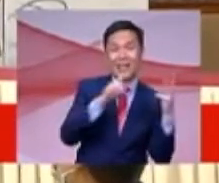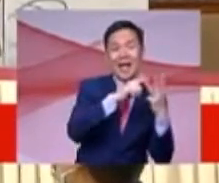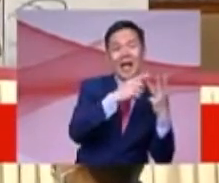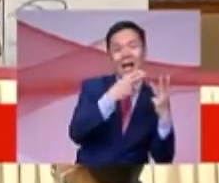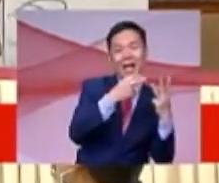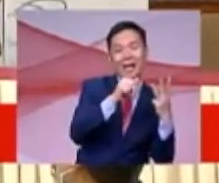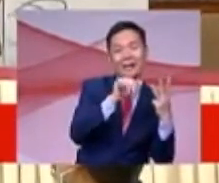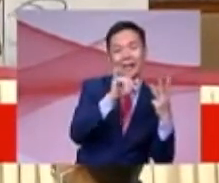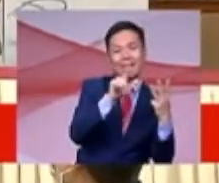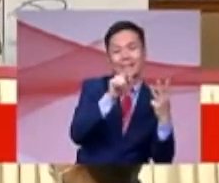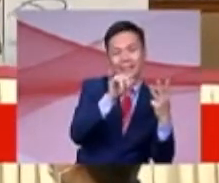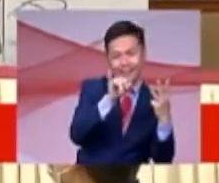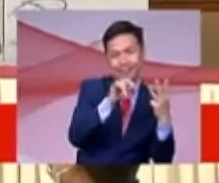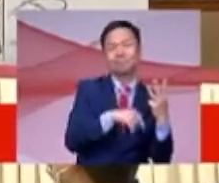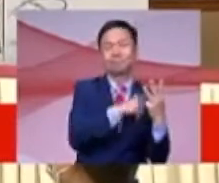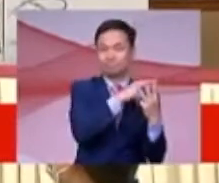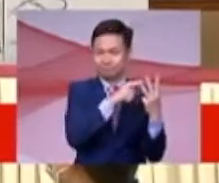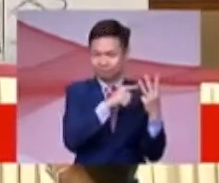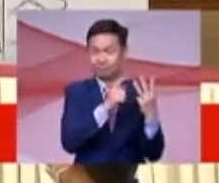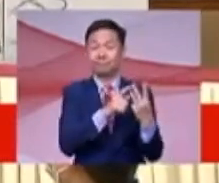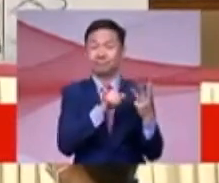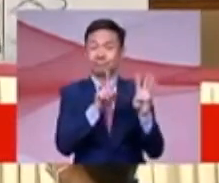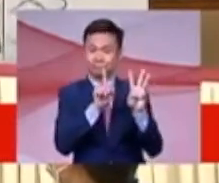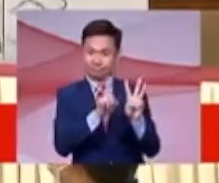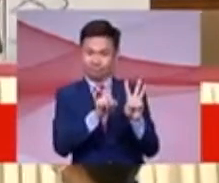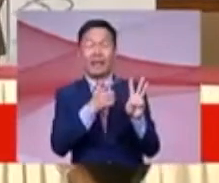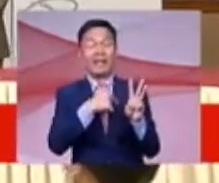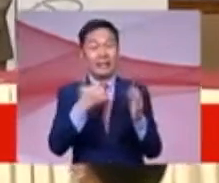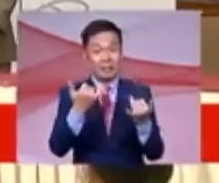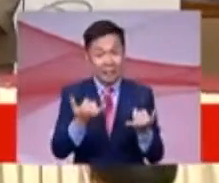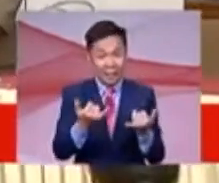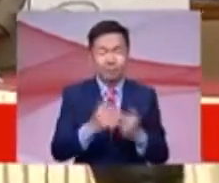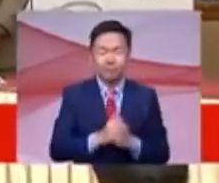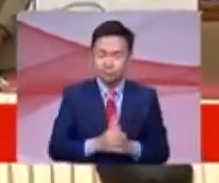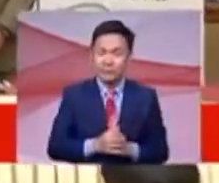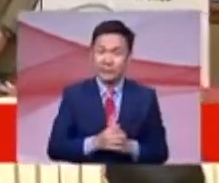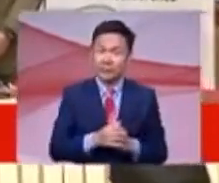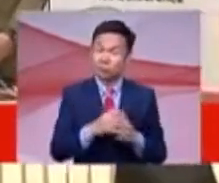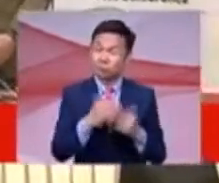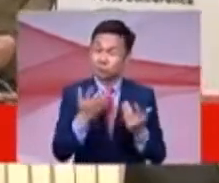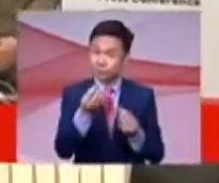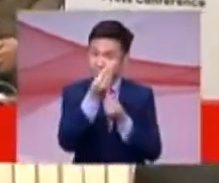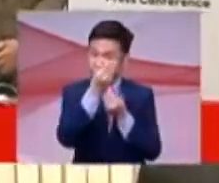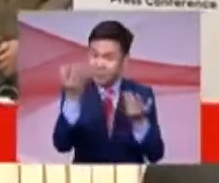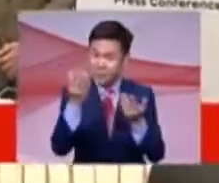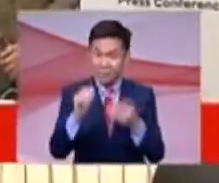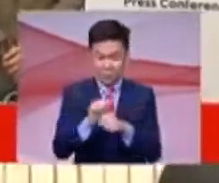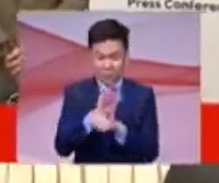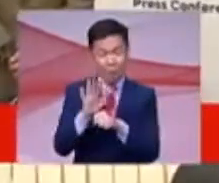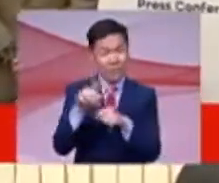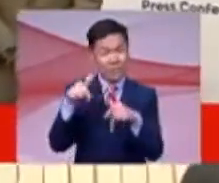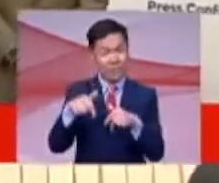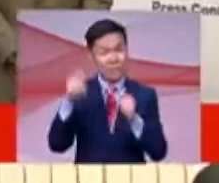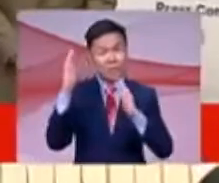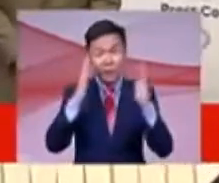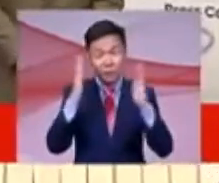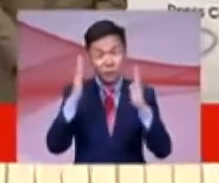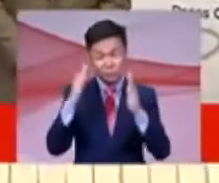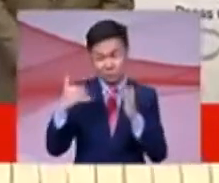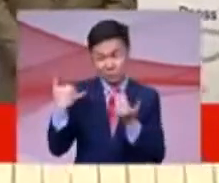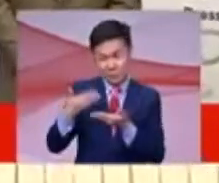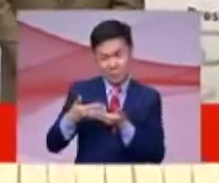Hayati. Kementerian Kesihatan Malaysia ingin memaklumkan status terkini kes COVID-19 di Malaysia